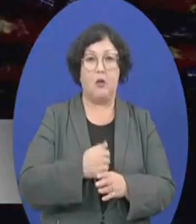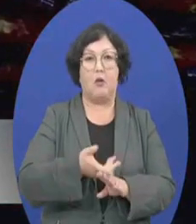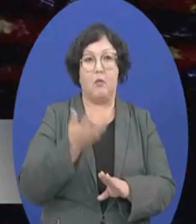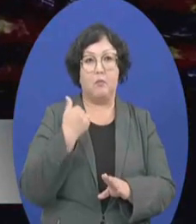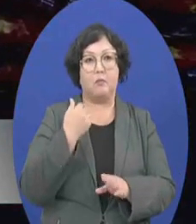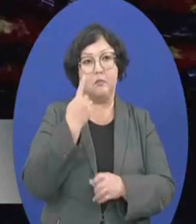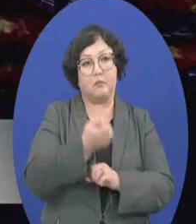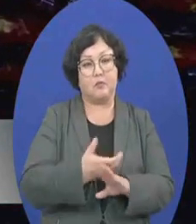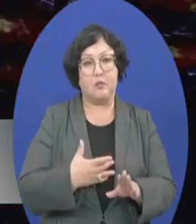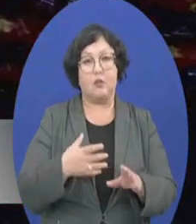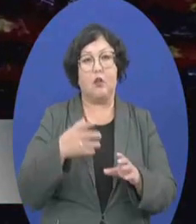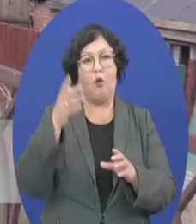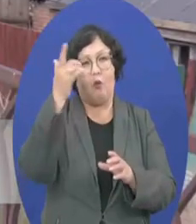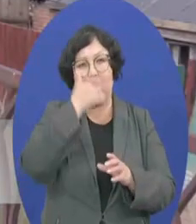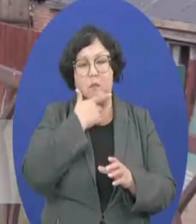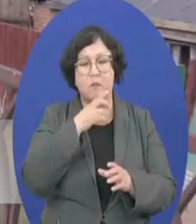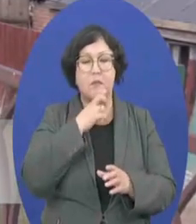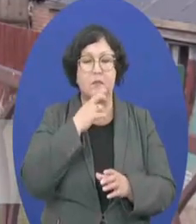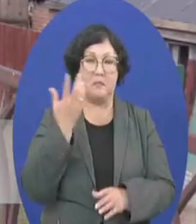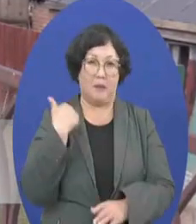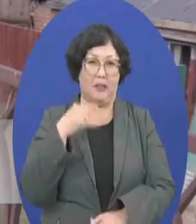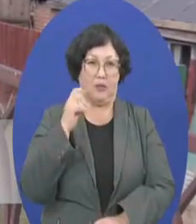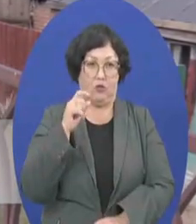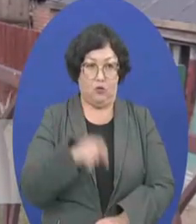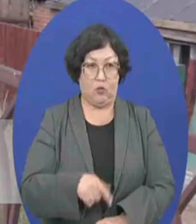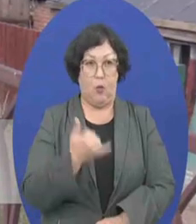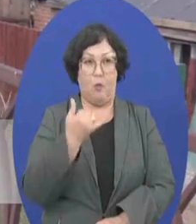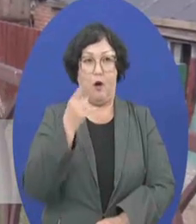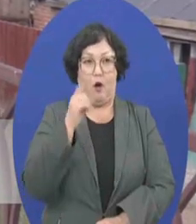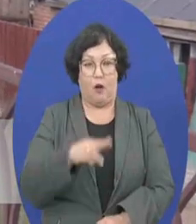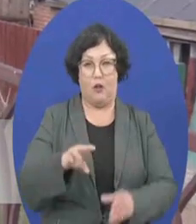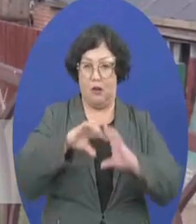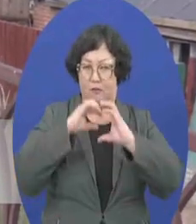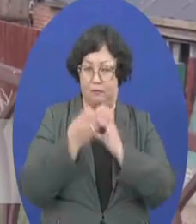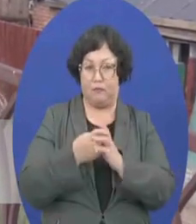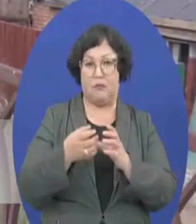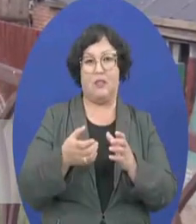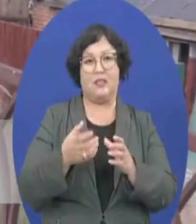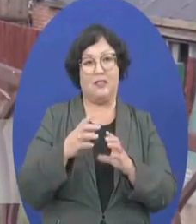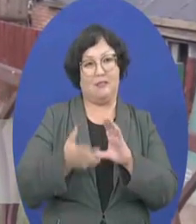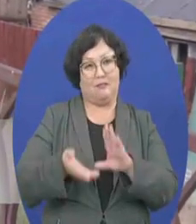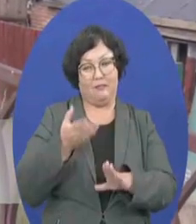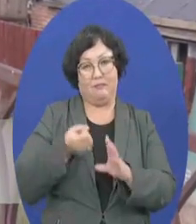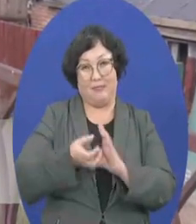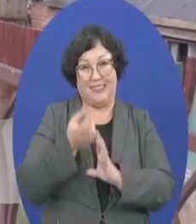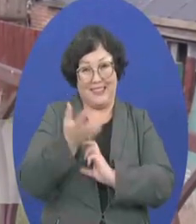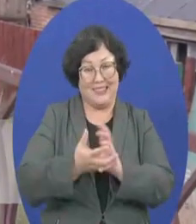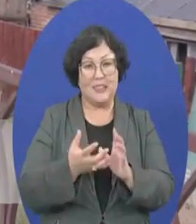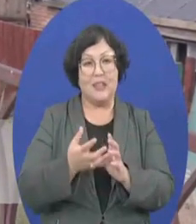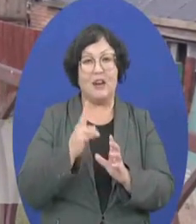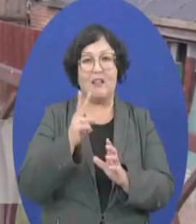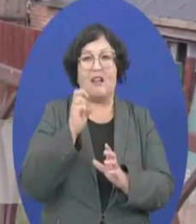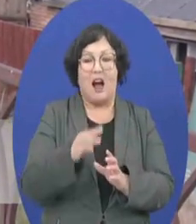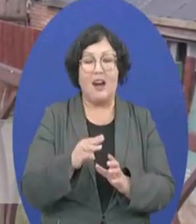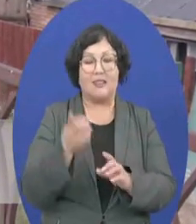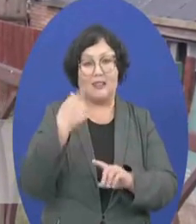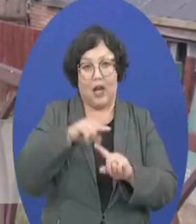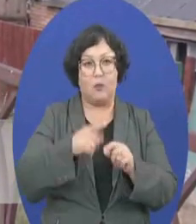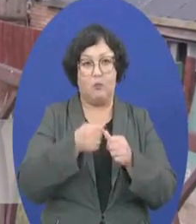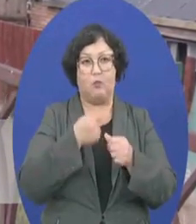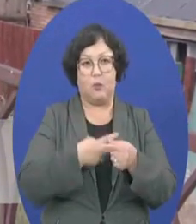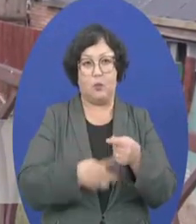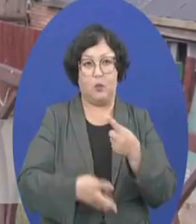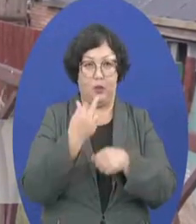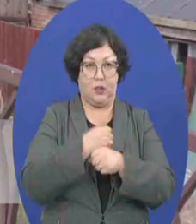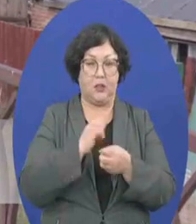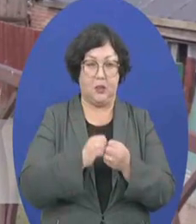өнгөрсөн жил хомсдол үүсчихсэн юм а. Үүнийг одоо энэ жил нийслэлд сайжруулсан түвшний картыг одоо ахин бүртгэлжүүлэх юм ажил